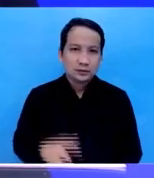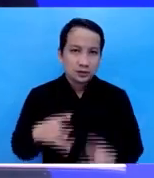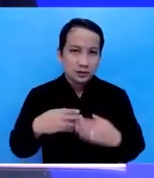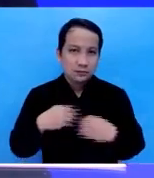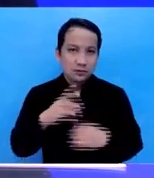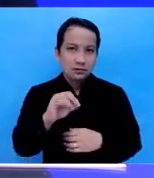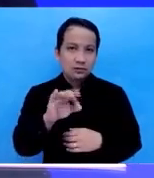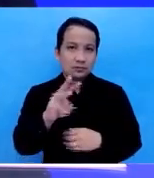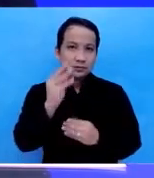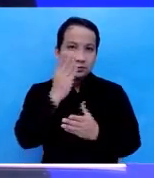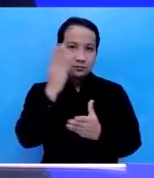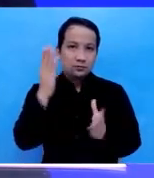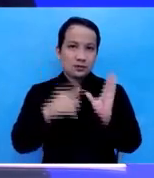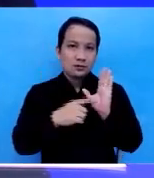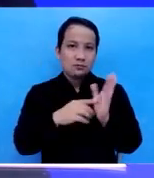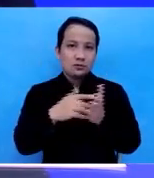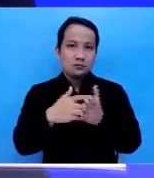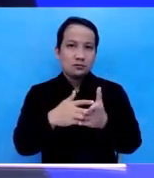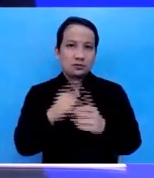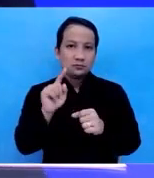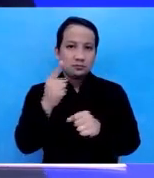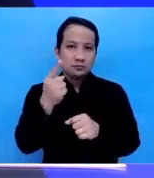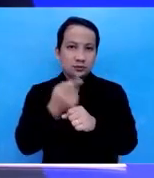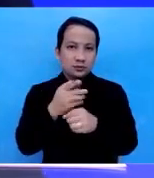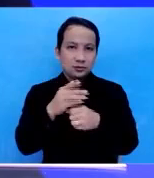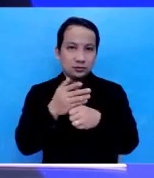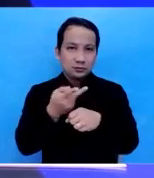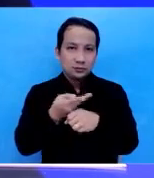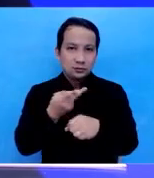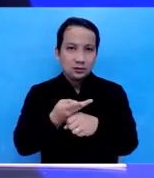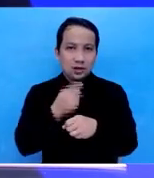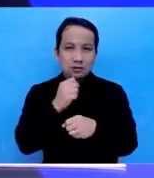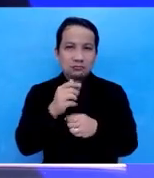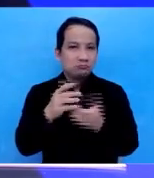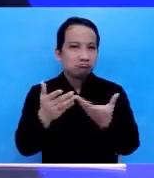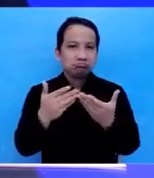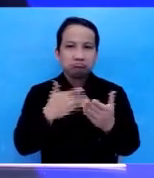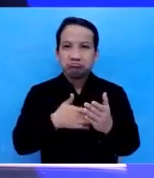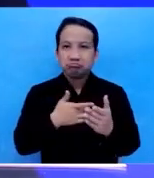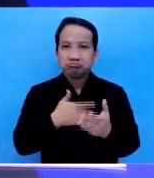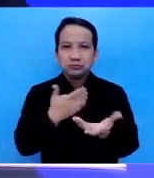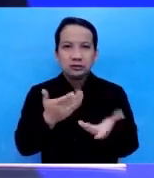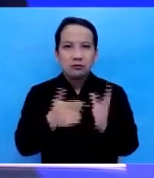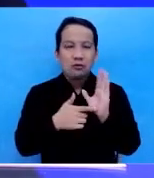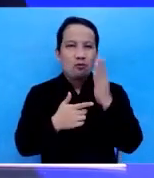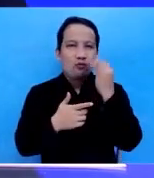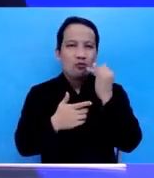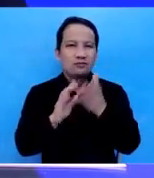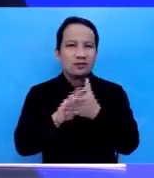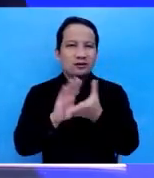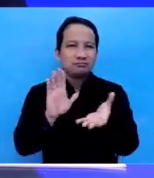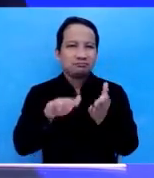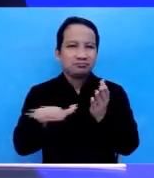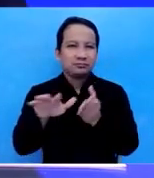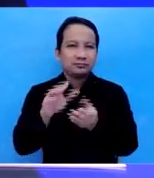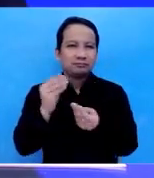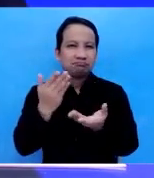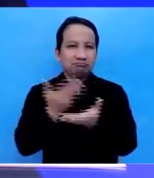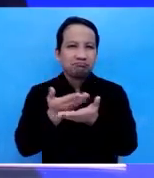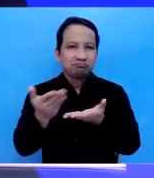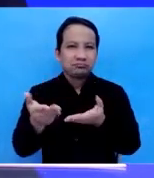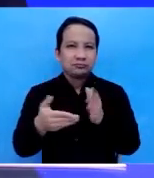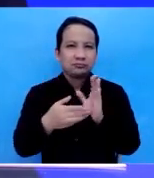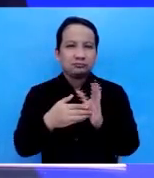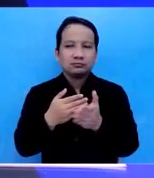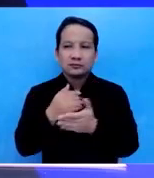OFW ang mahinang piso kontra dolyar, hindi na rin daw ito ramdam dahil sa sobrang mahal ng mga bilihin.